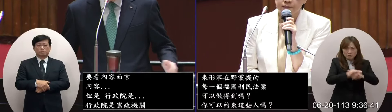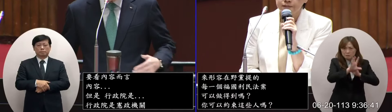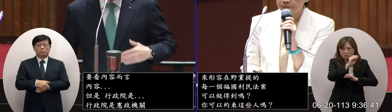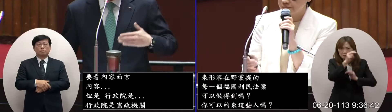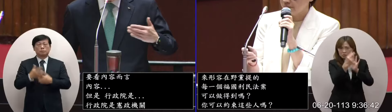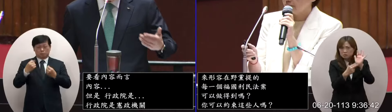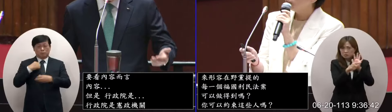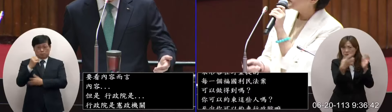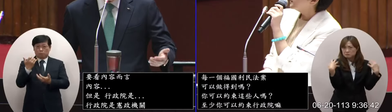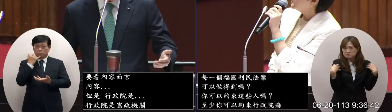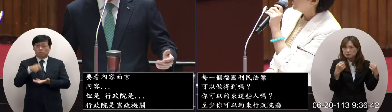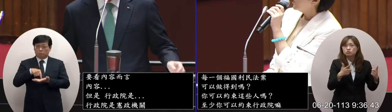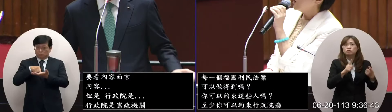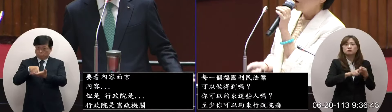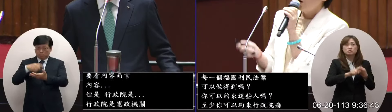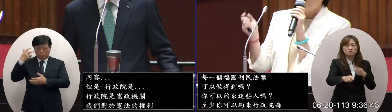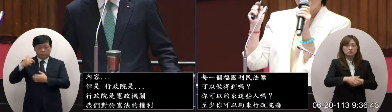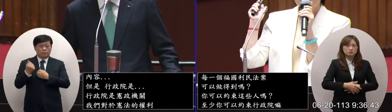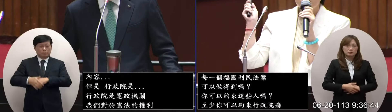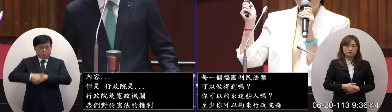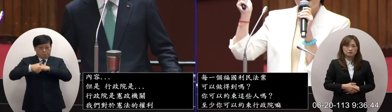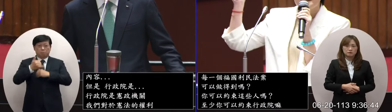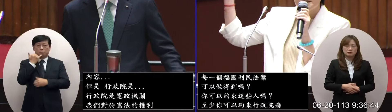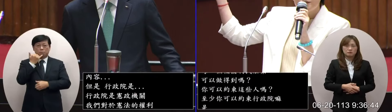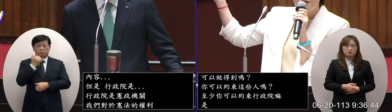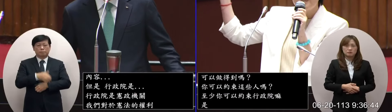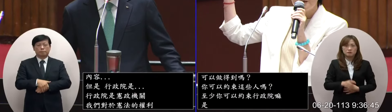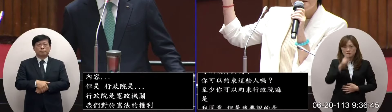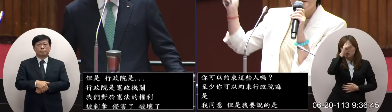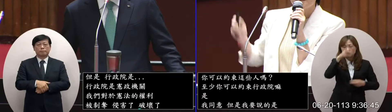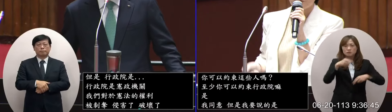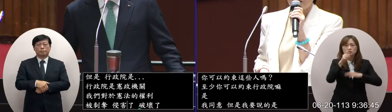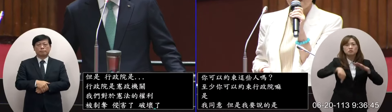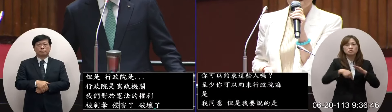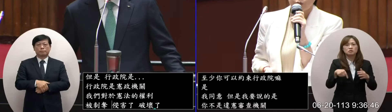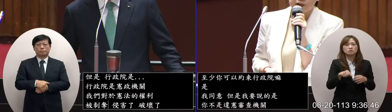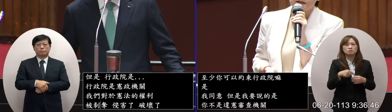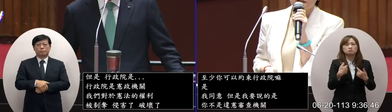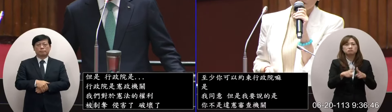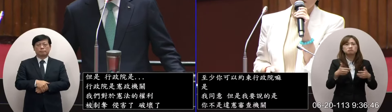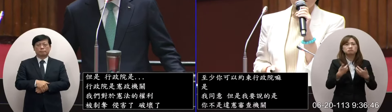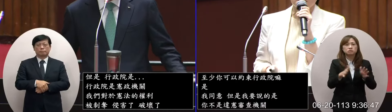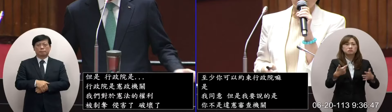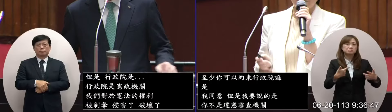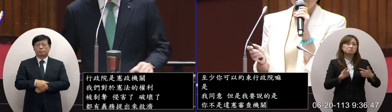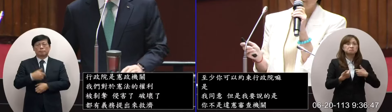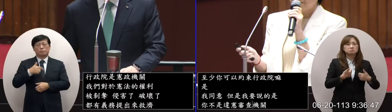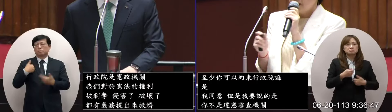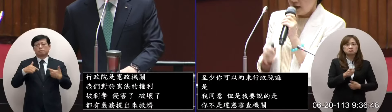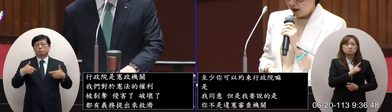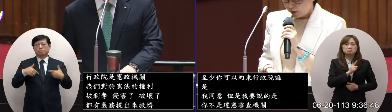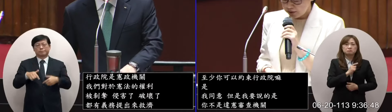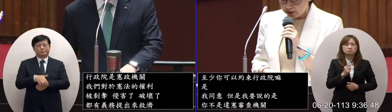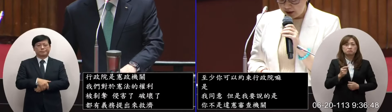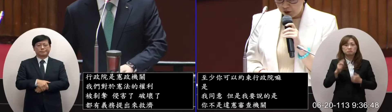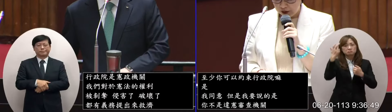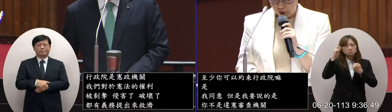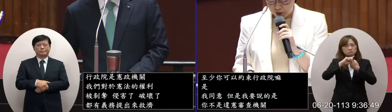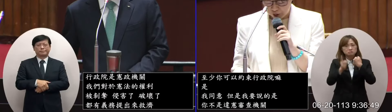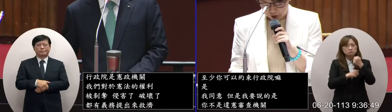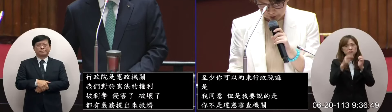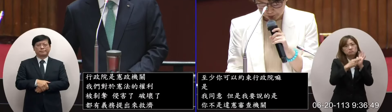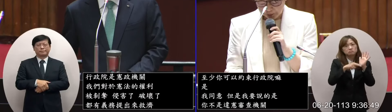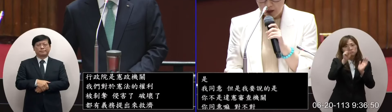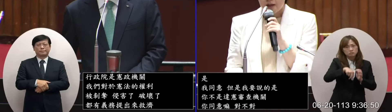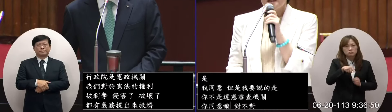不对？ 我们都有义务提出来宪法上的救济，跟 我们希望行政院不要自诩为违宪审查机关。 不是，行政院不是。 好，接下来